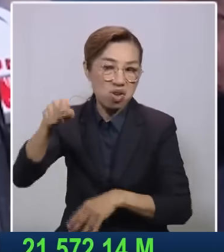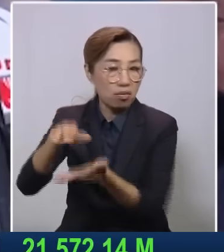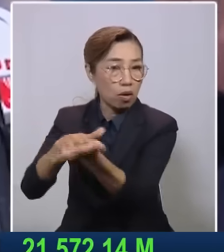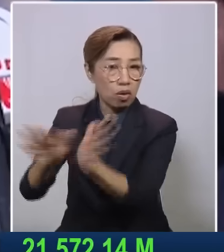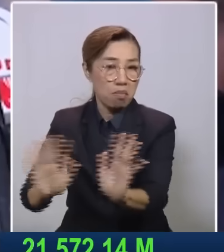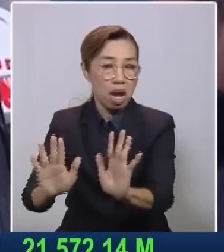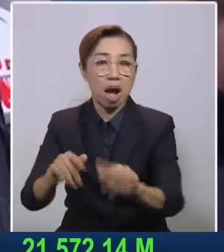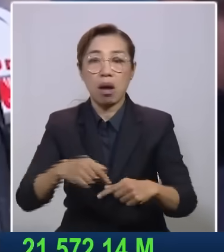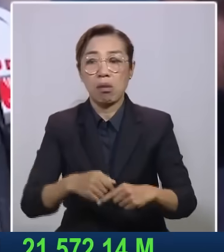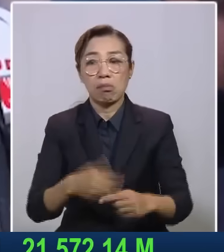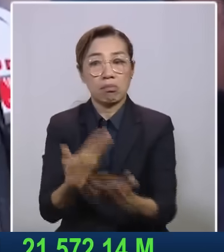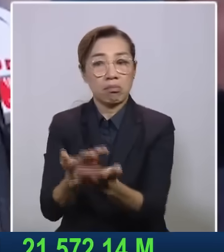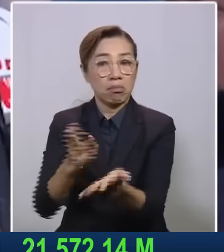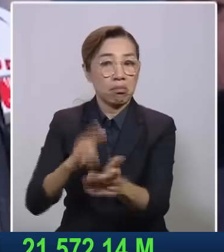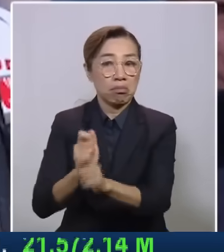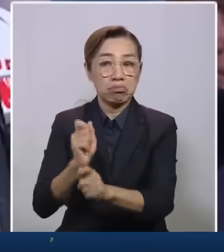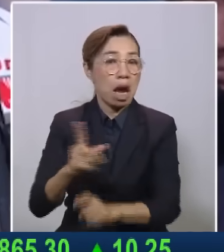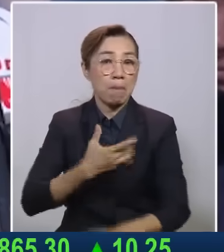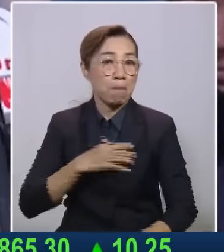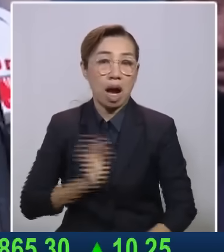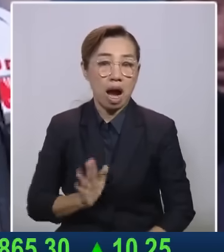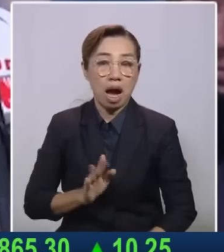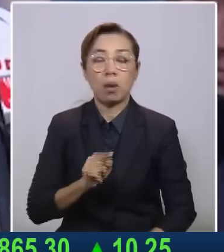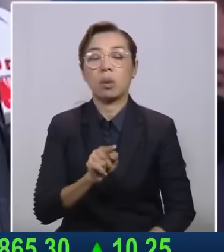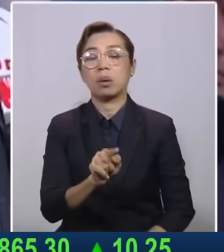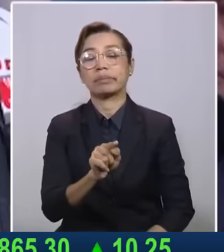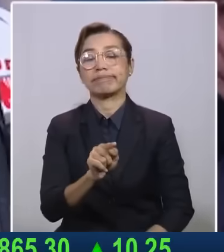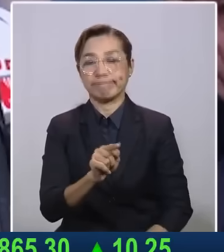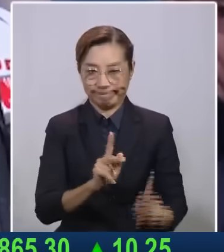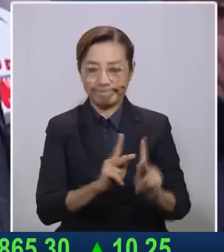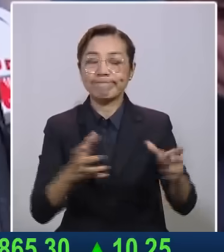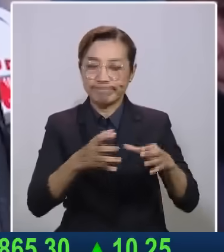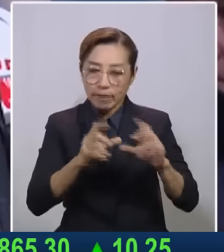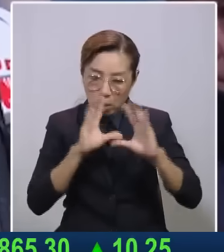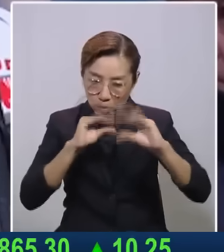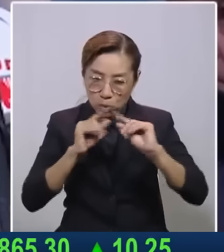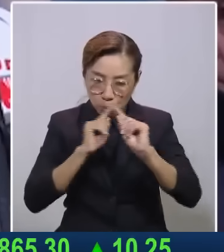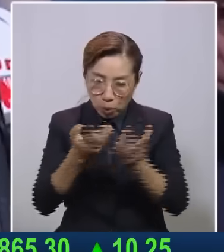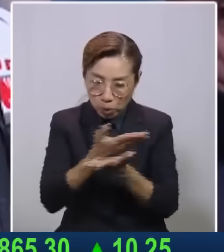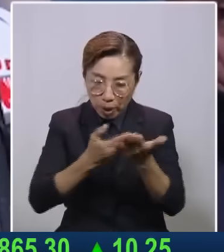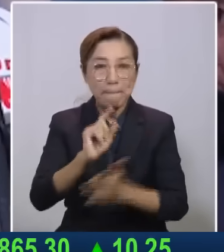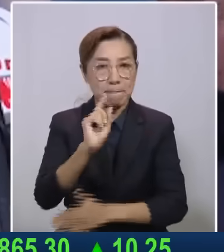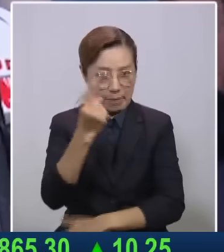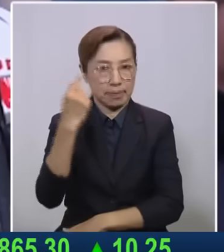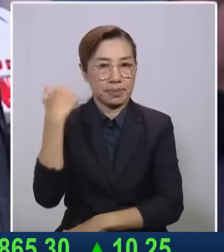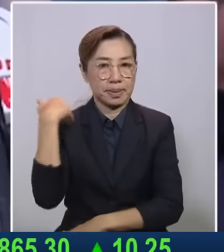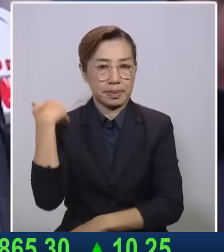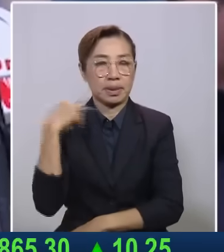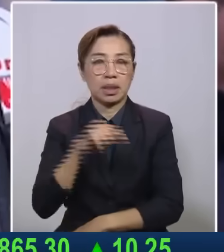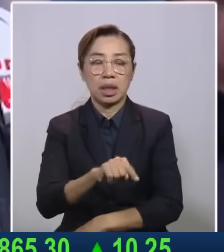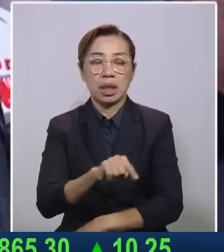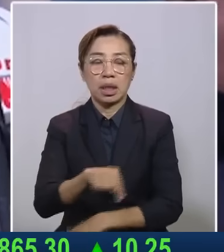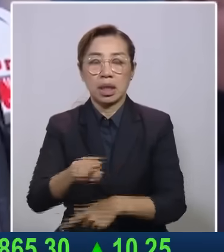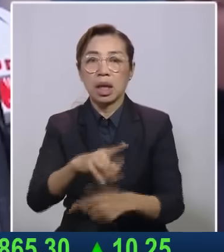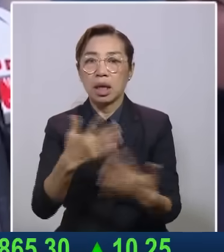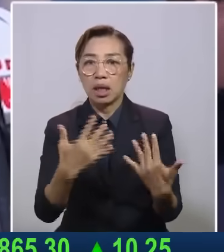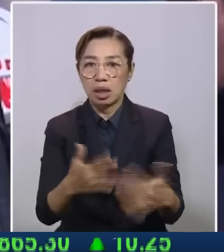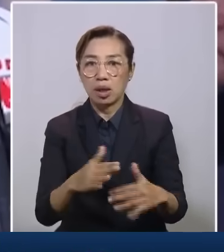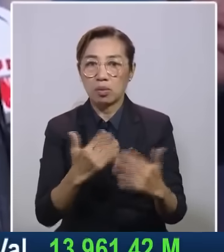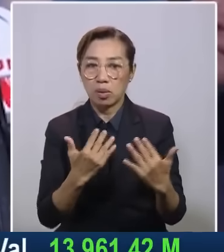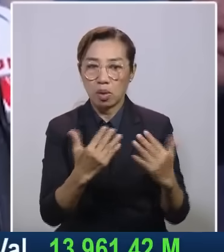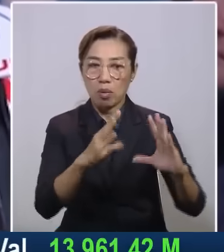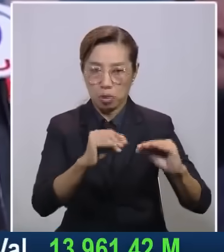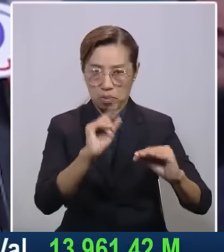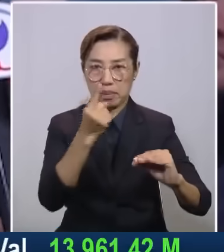ก็ไม่ยินดีที่จะชดใช้ความผิดของตัวเองหลังจากนี้ทางพรรคจะมีการประชุมคณะกรรมการบริหารและสสพรรคก้าวไกล